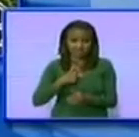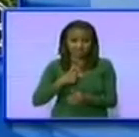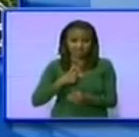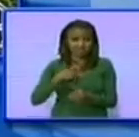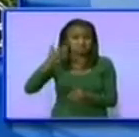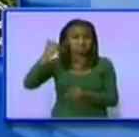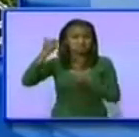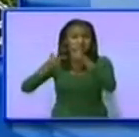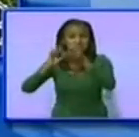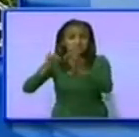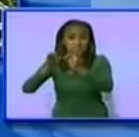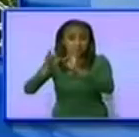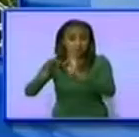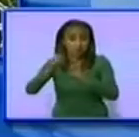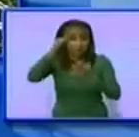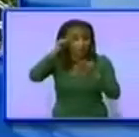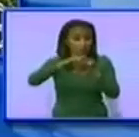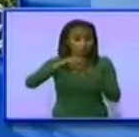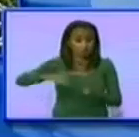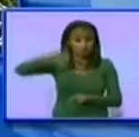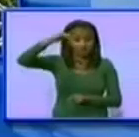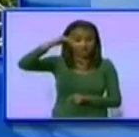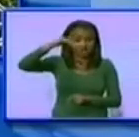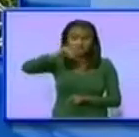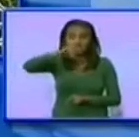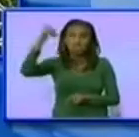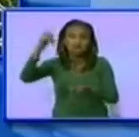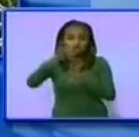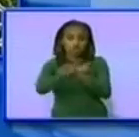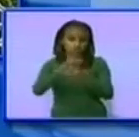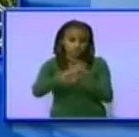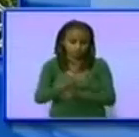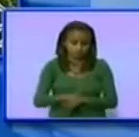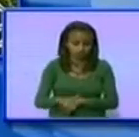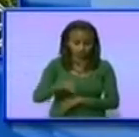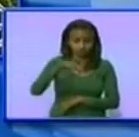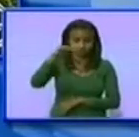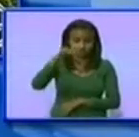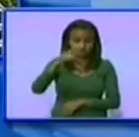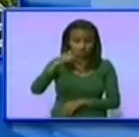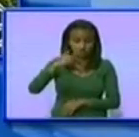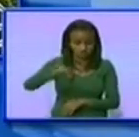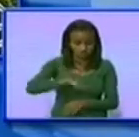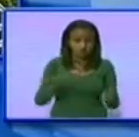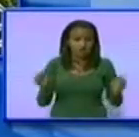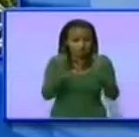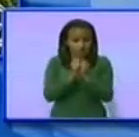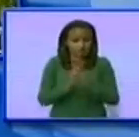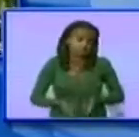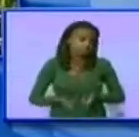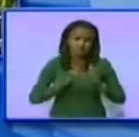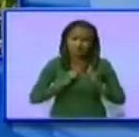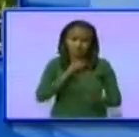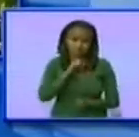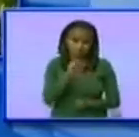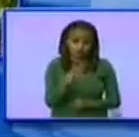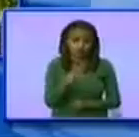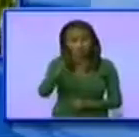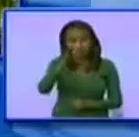ነበር ማስተርጎመው። እነሱ ብዙም ያ ሌላ ድርጅት ስላደጉ እነሱ አብረን ብዙ አልኖርንም።